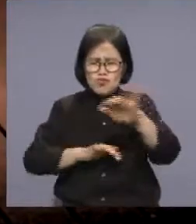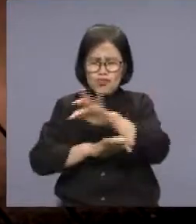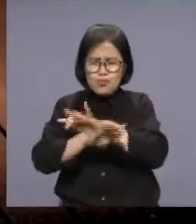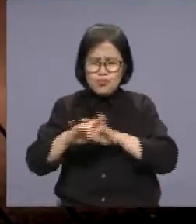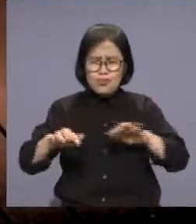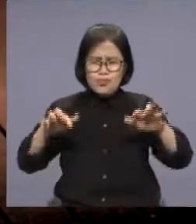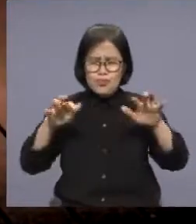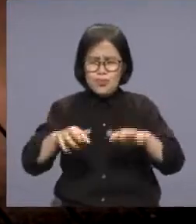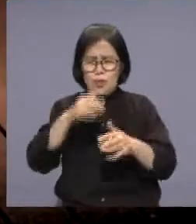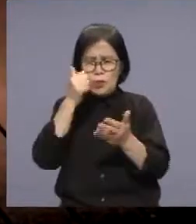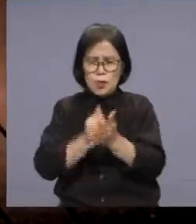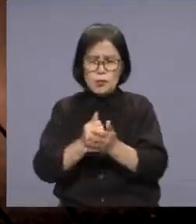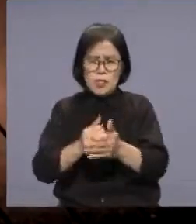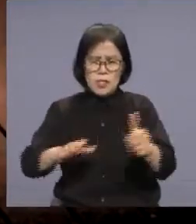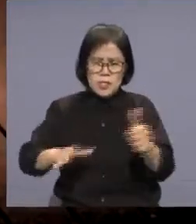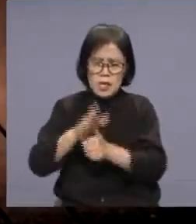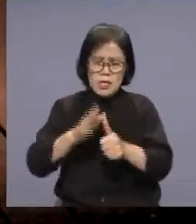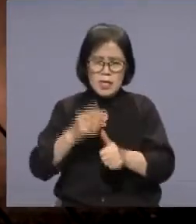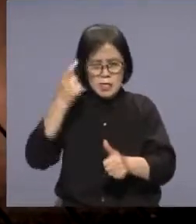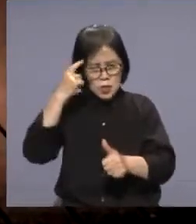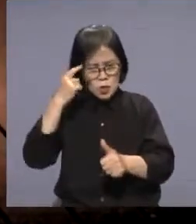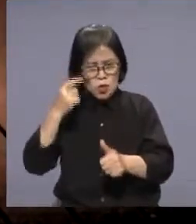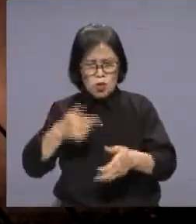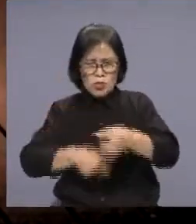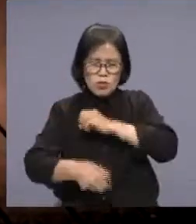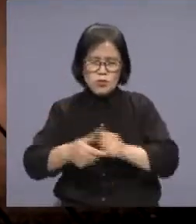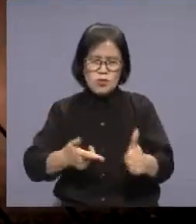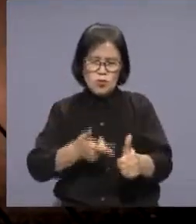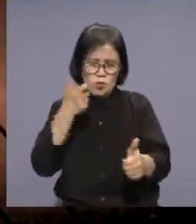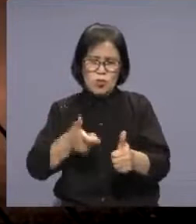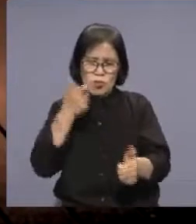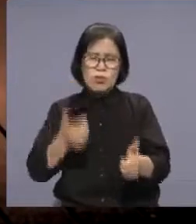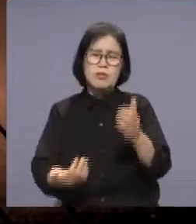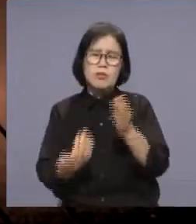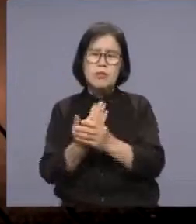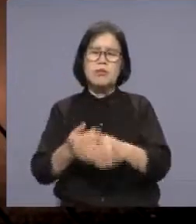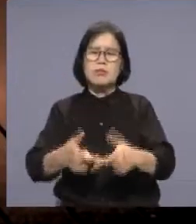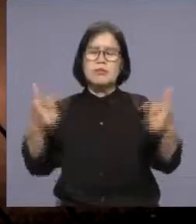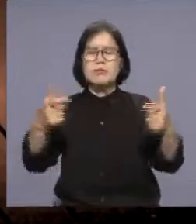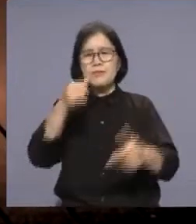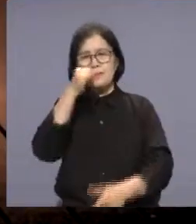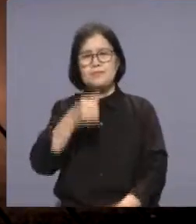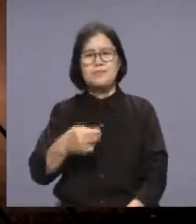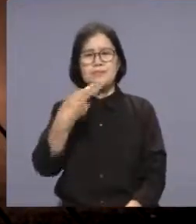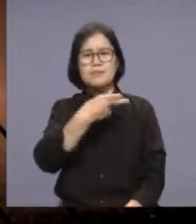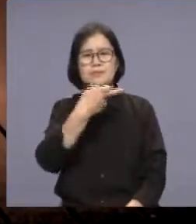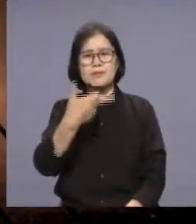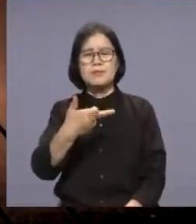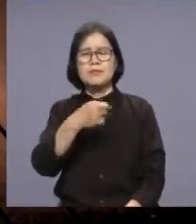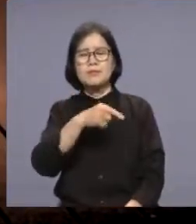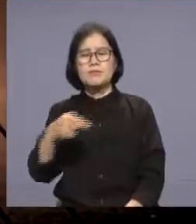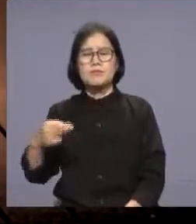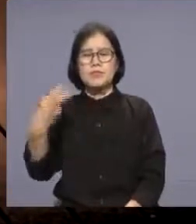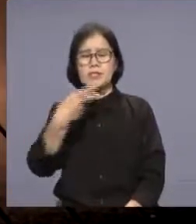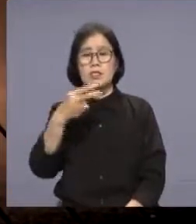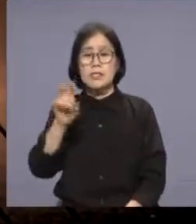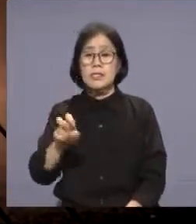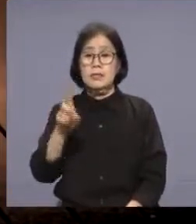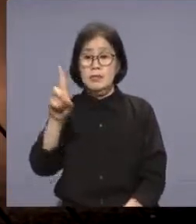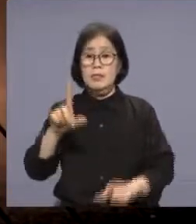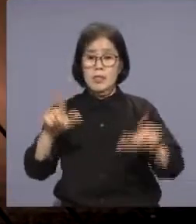곳에서 범인이 살해 의도로 총을 쏘는 적극적 총격 사건도 늘고 있는데 지난 2017년부터